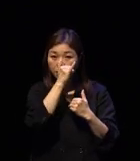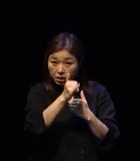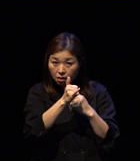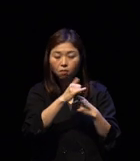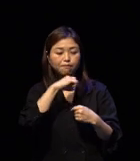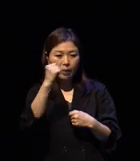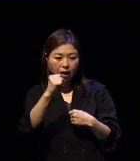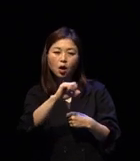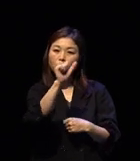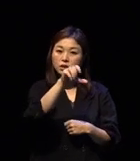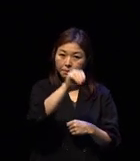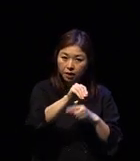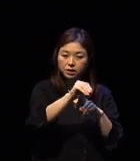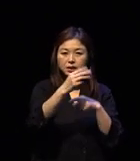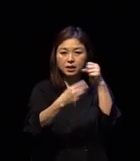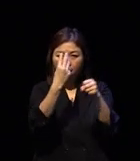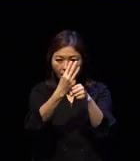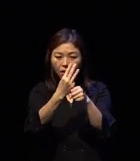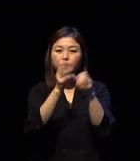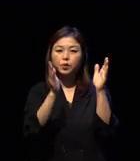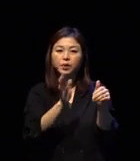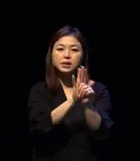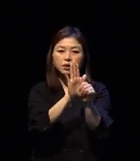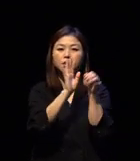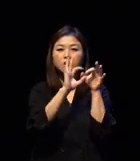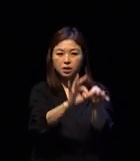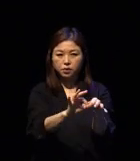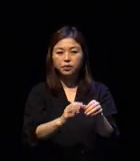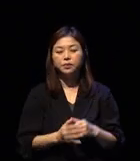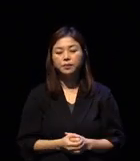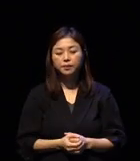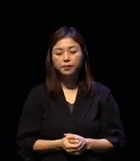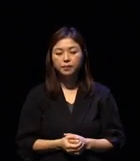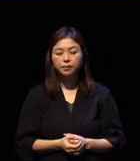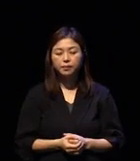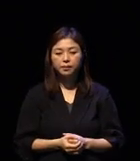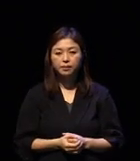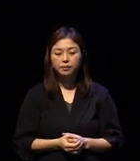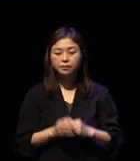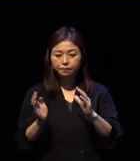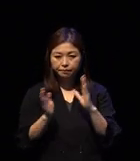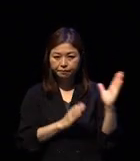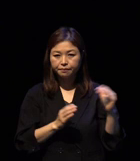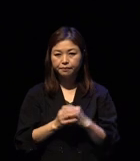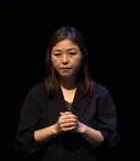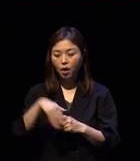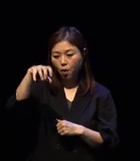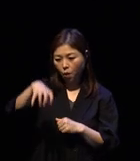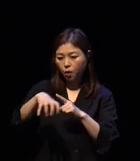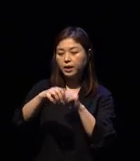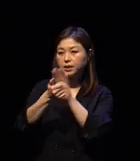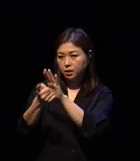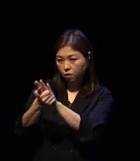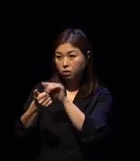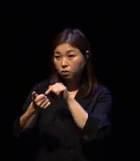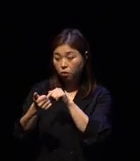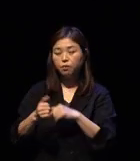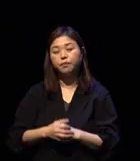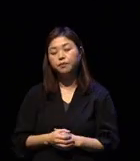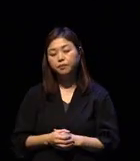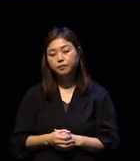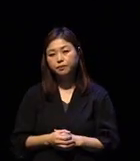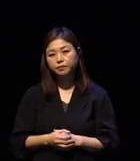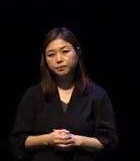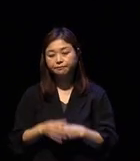5천만원씩 3년 동안 이렇게 지원할 예정입니다 그리고 공간지원 유형도